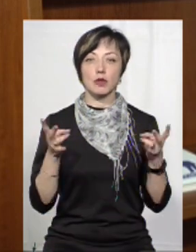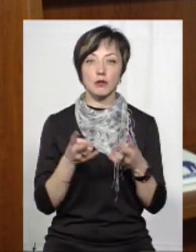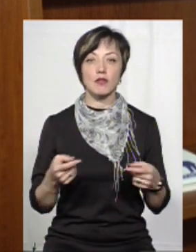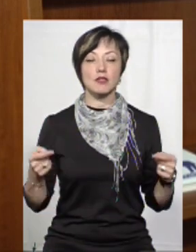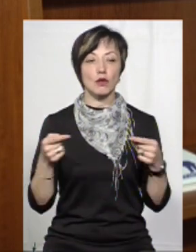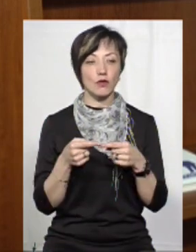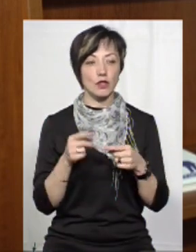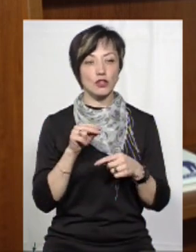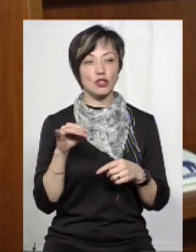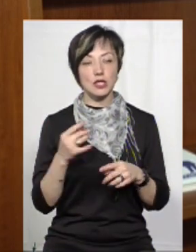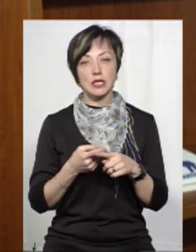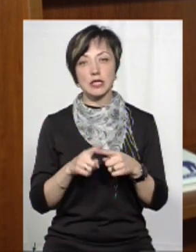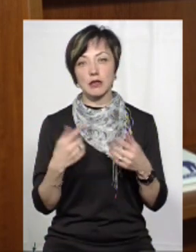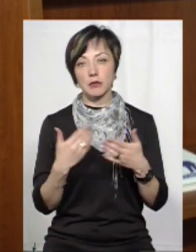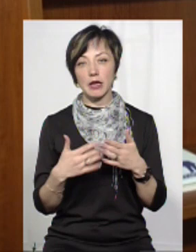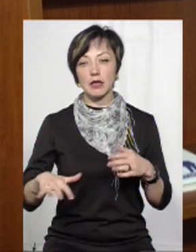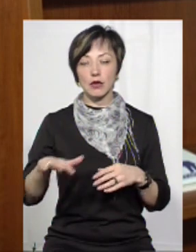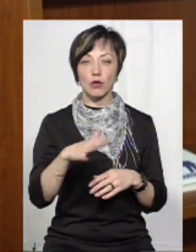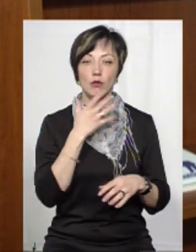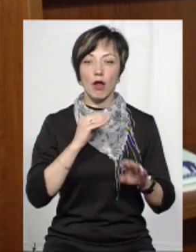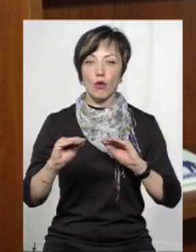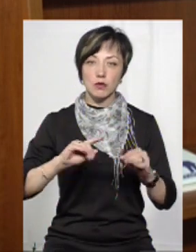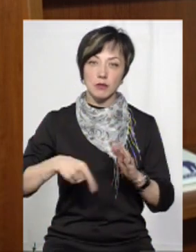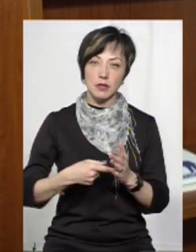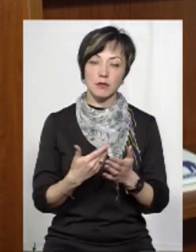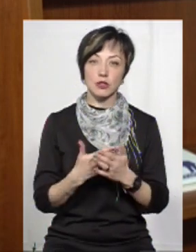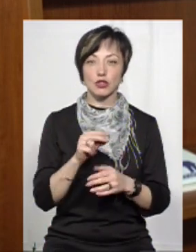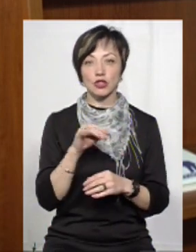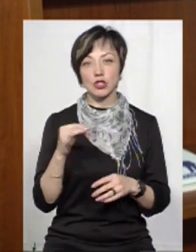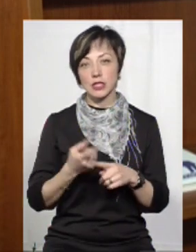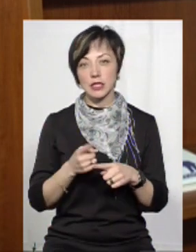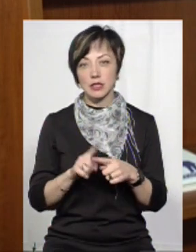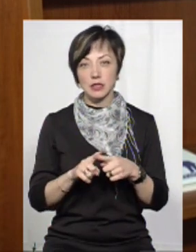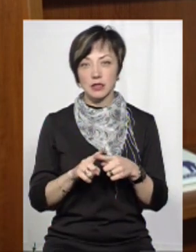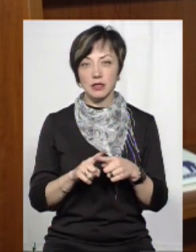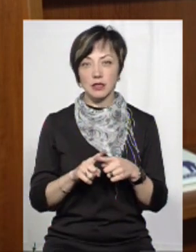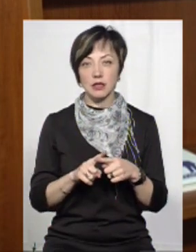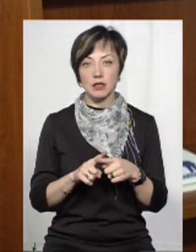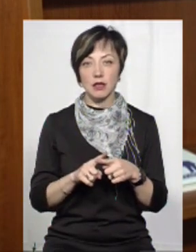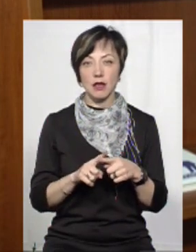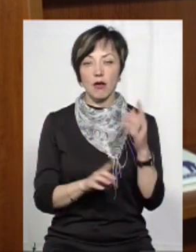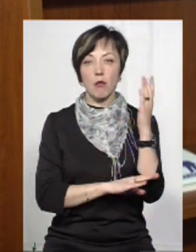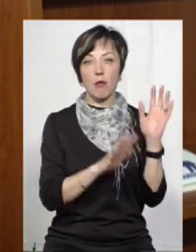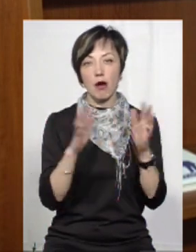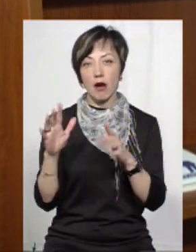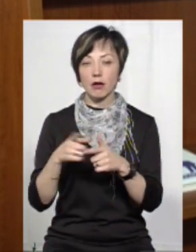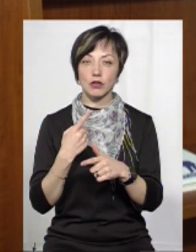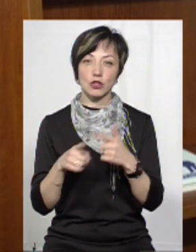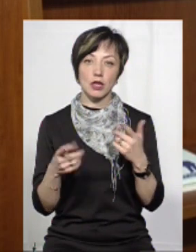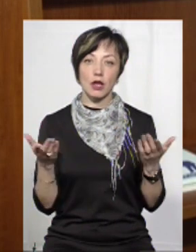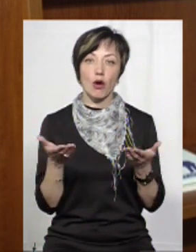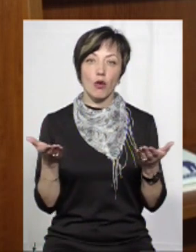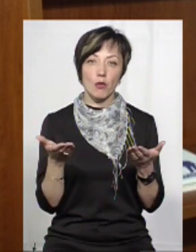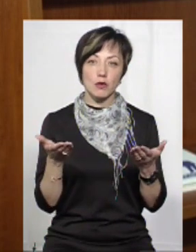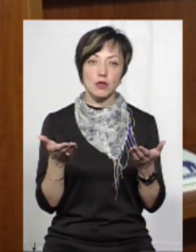встановити, чи це, наприклад, якась територія благоустрою місту, наприклад, чи це, якщо це, наприклад, в парку, чи, наприклад, на